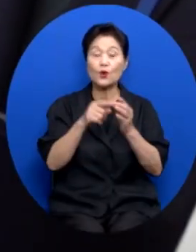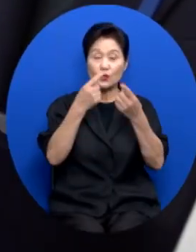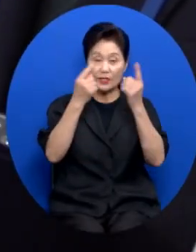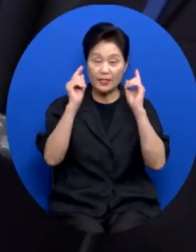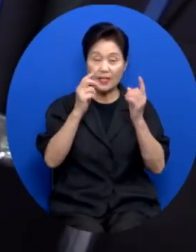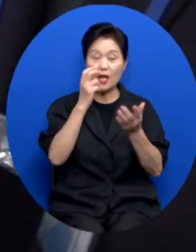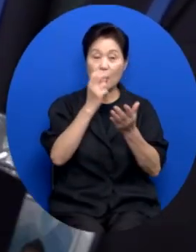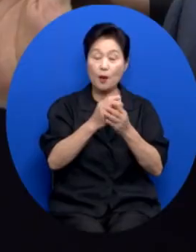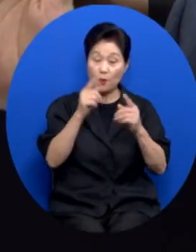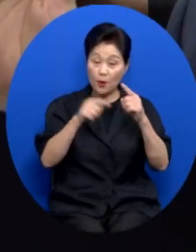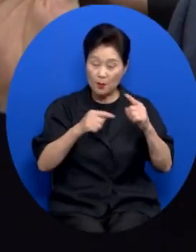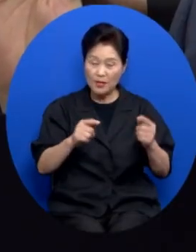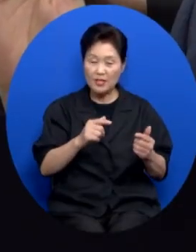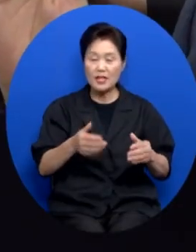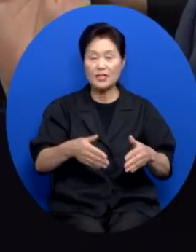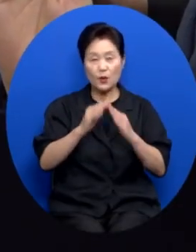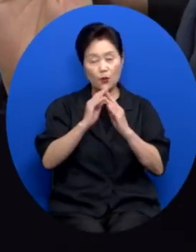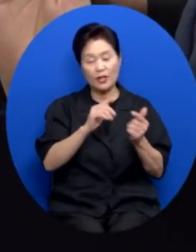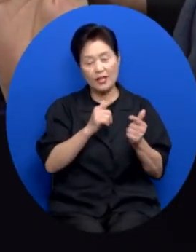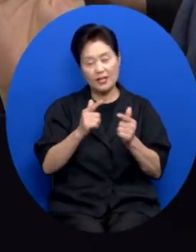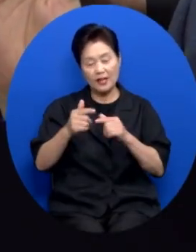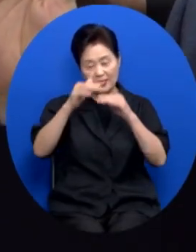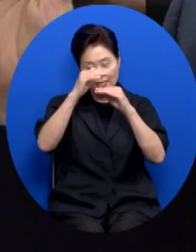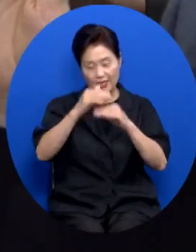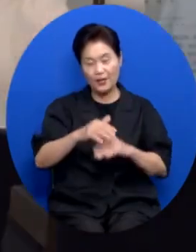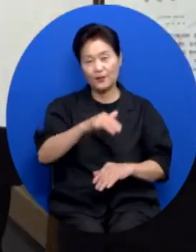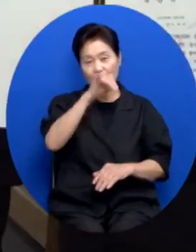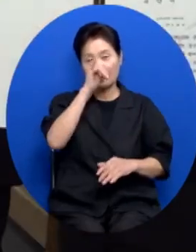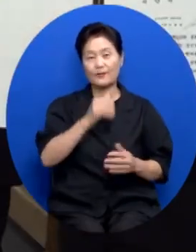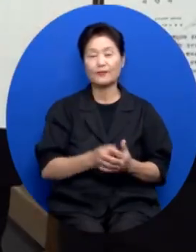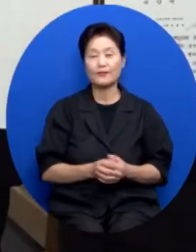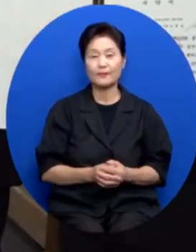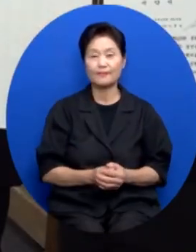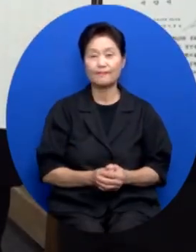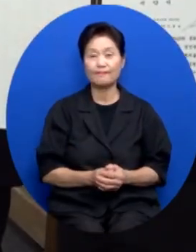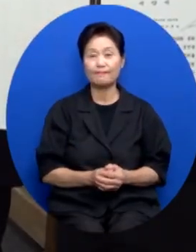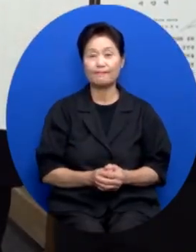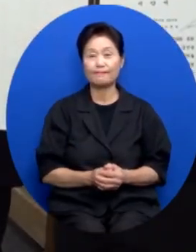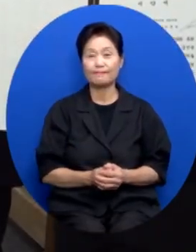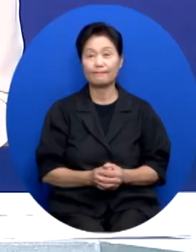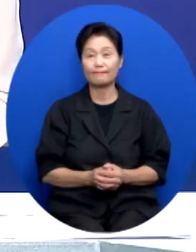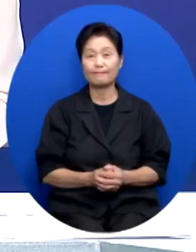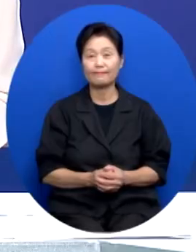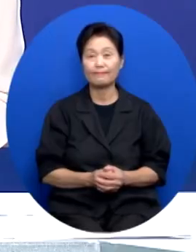등이 논의될 예정입니다. CTS 뉴스 김인혜입니다.